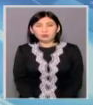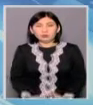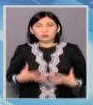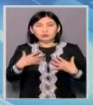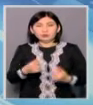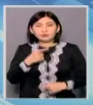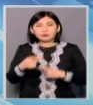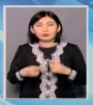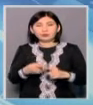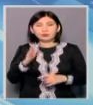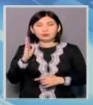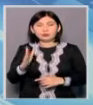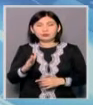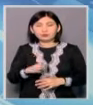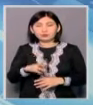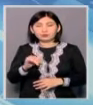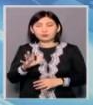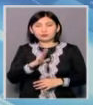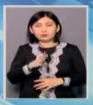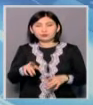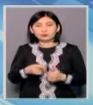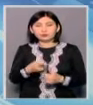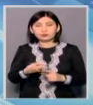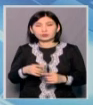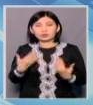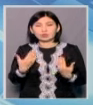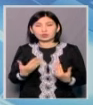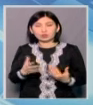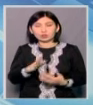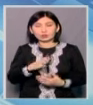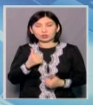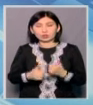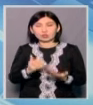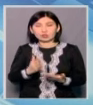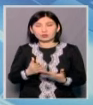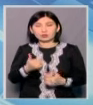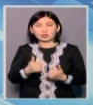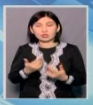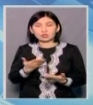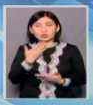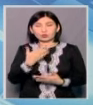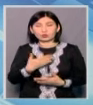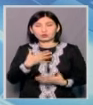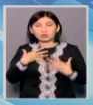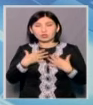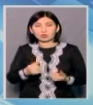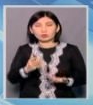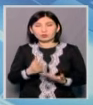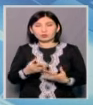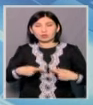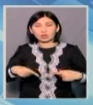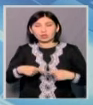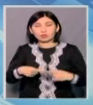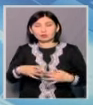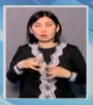Здоровое поколение – будущее нации. Под таким девизом сегодня принимали участие в соревновании любители спорта.